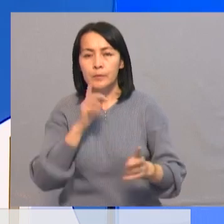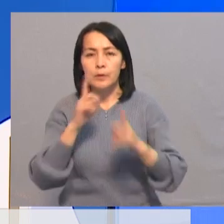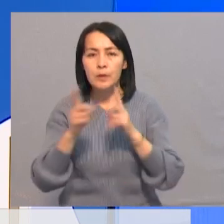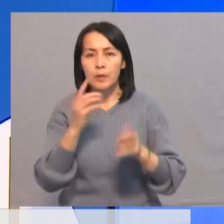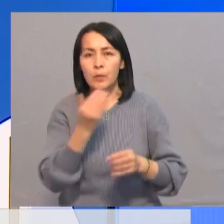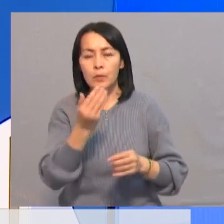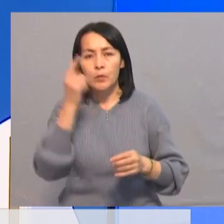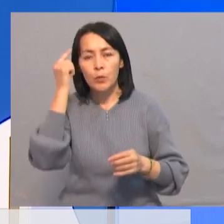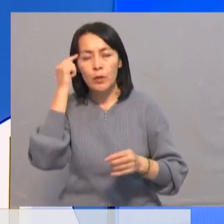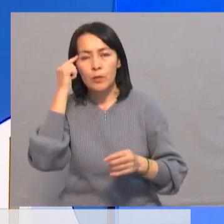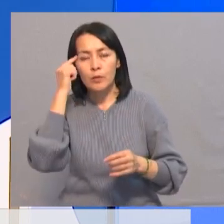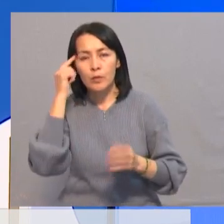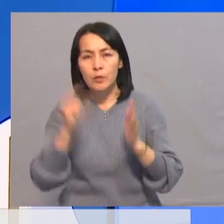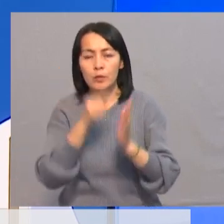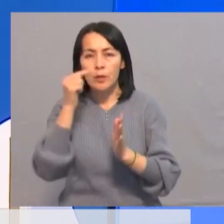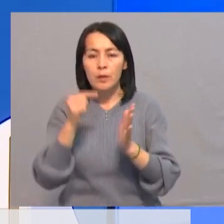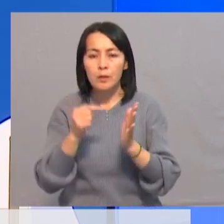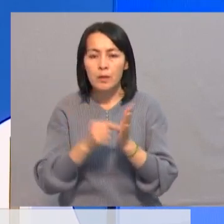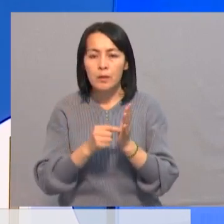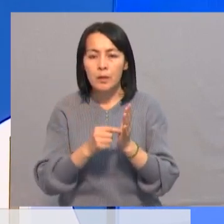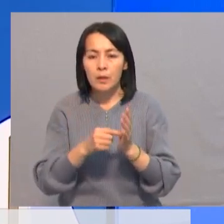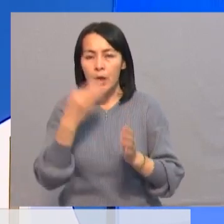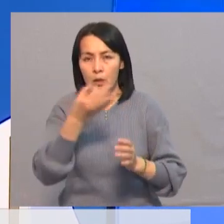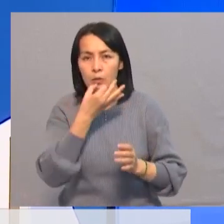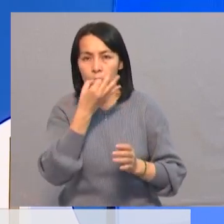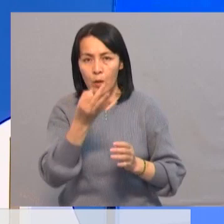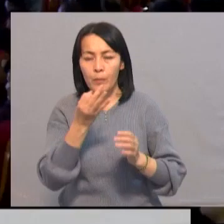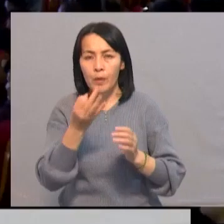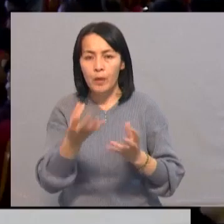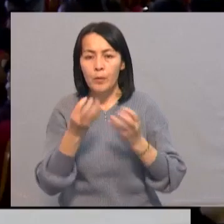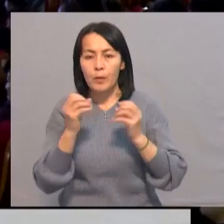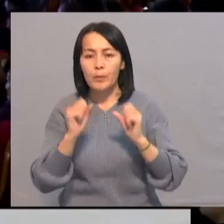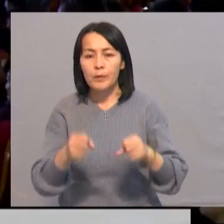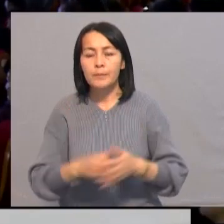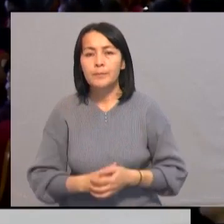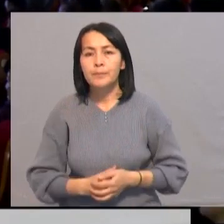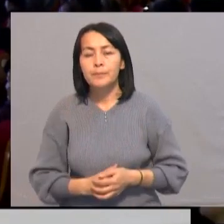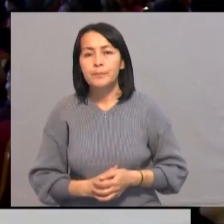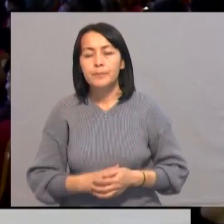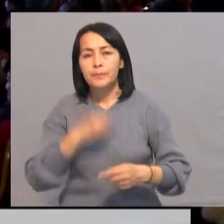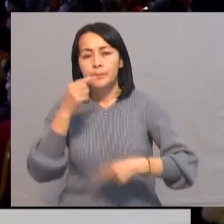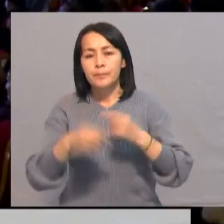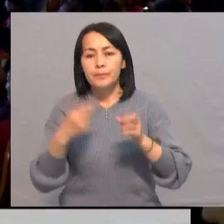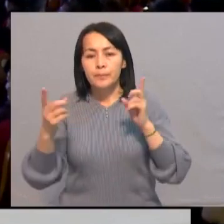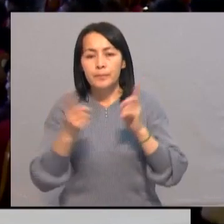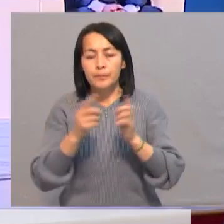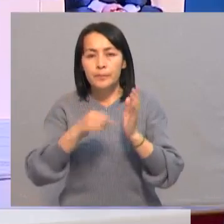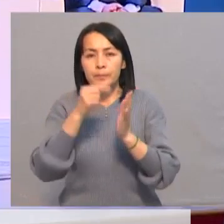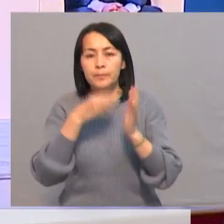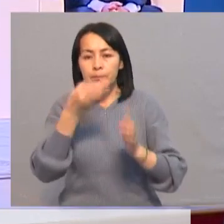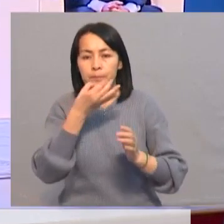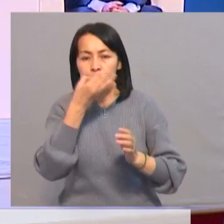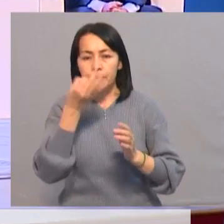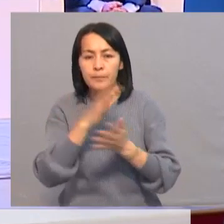өзіңіздің көкелеріңізде жүрген сұрақтарға жауап ала аласыздар. Одан әрі кездесу сұрақ жауап